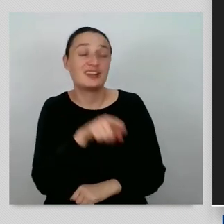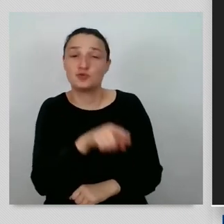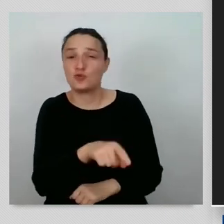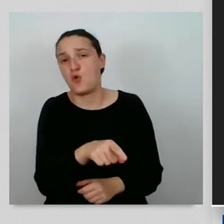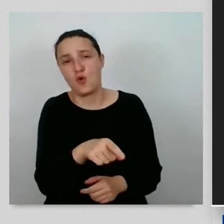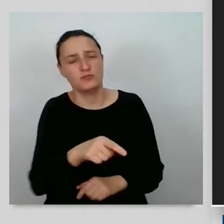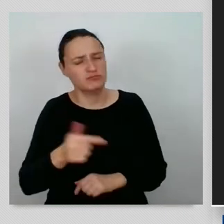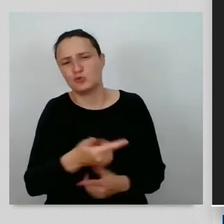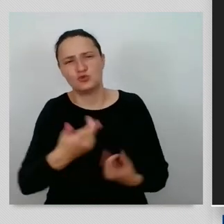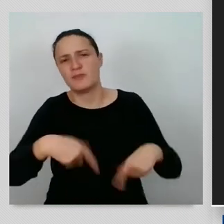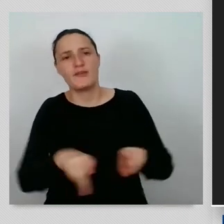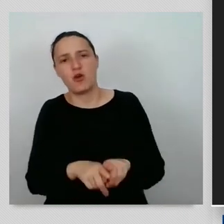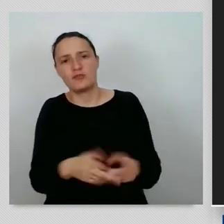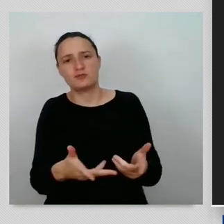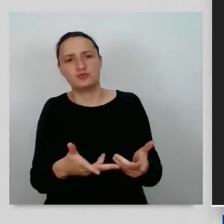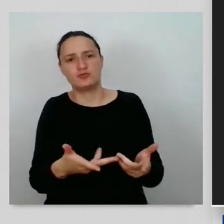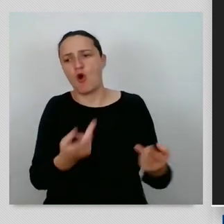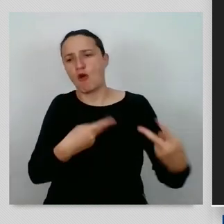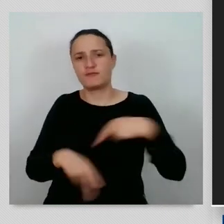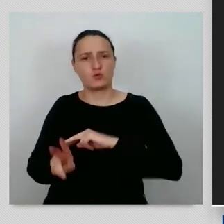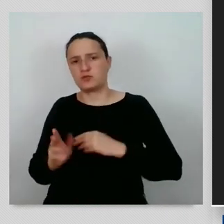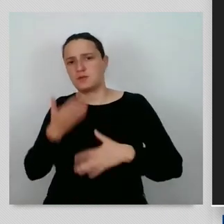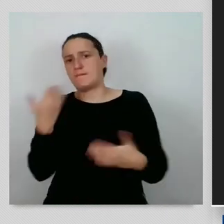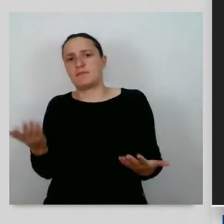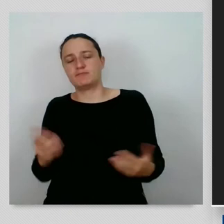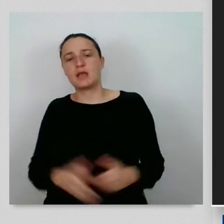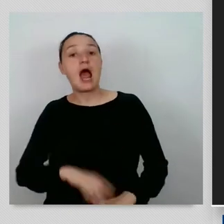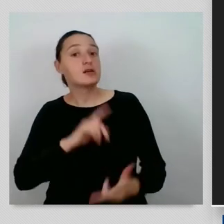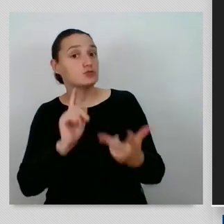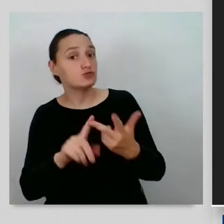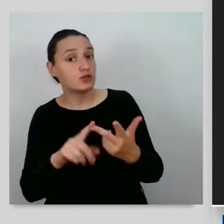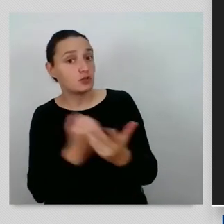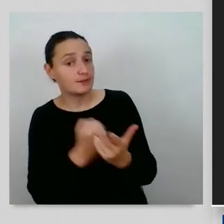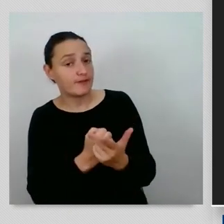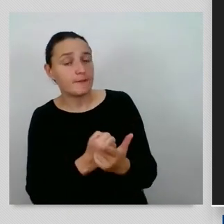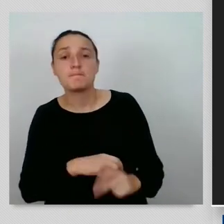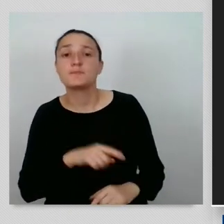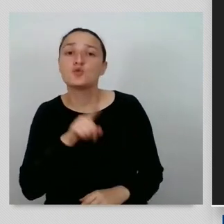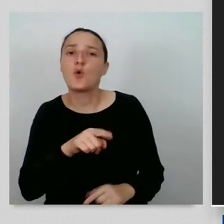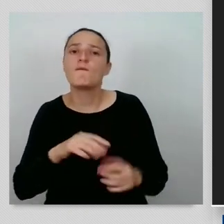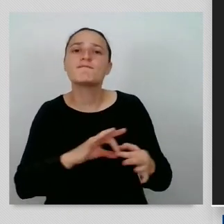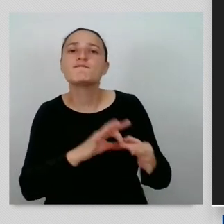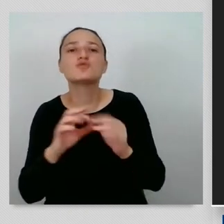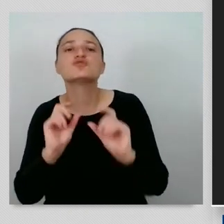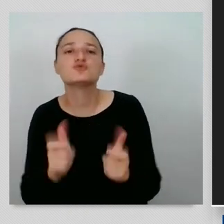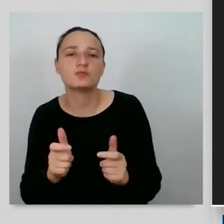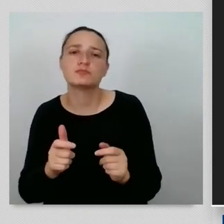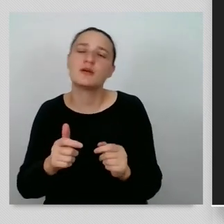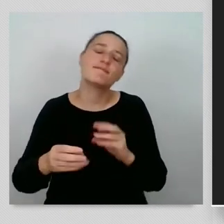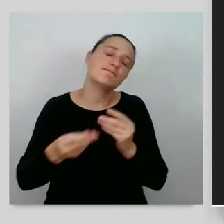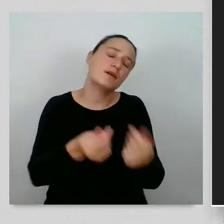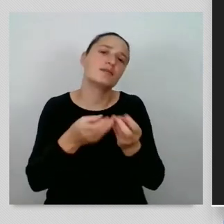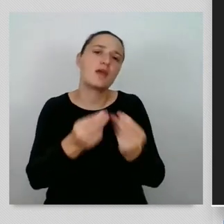odejścia już nie ma. I trzeci wreszcie element, że to będzie wiązało się z ogromnymi nakładami